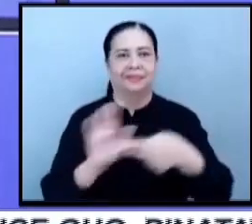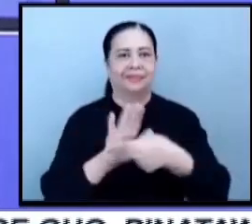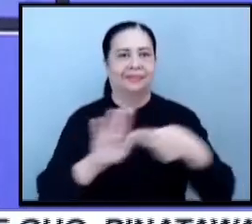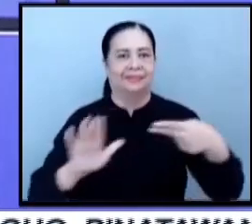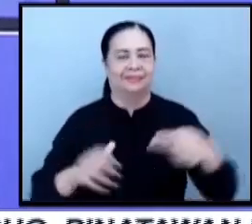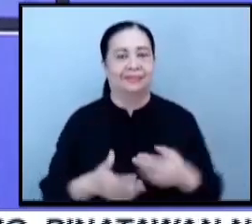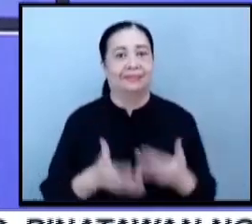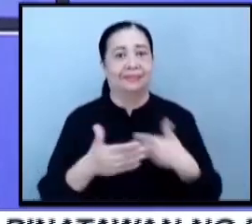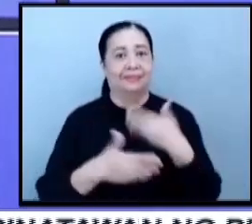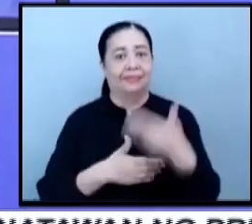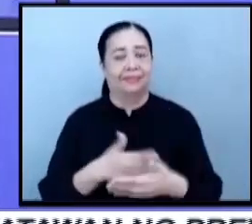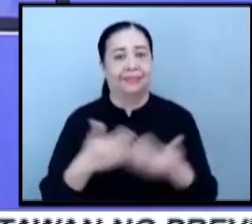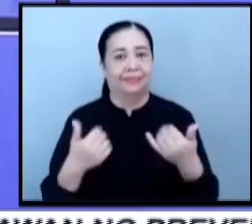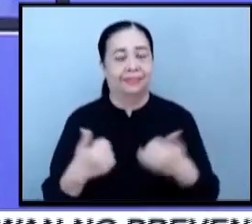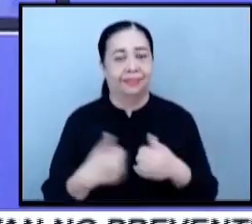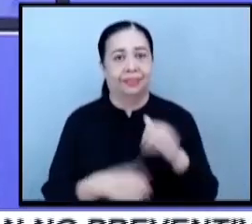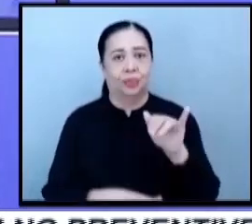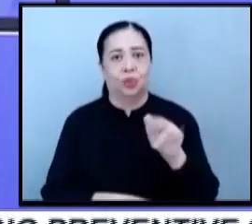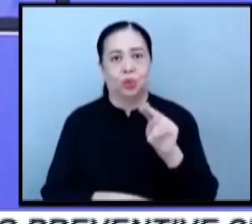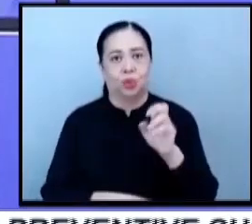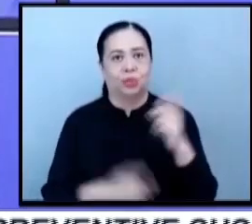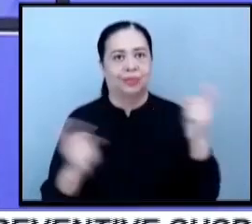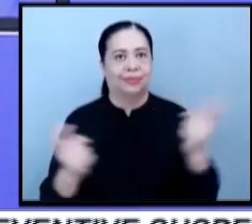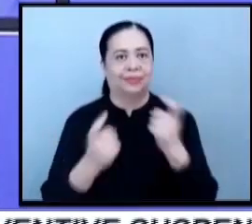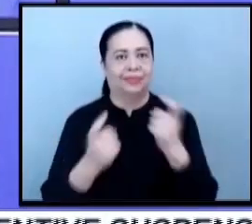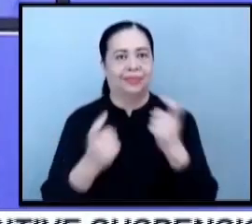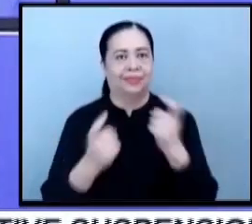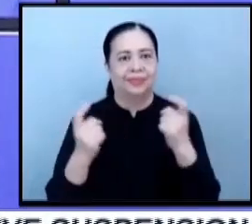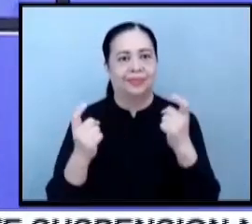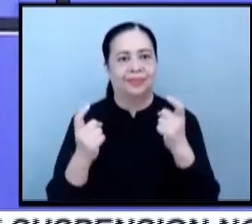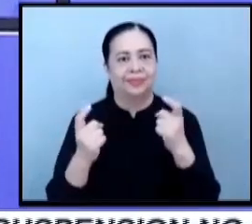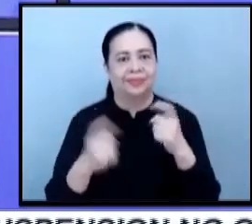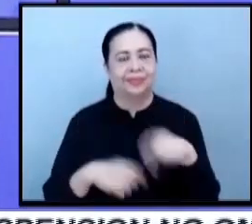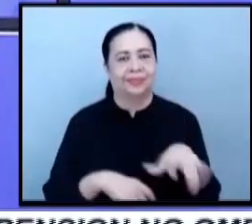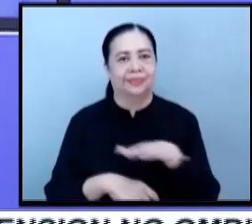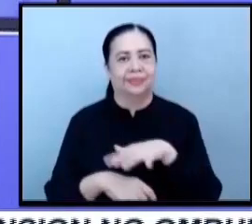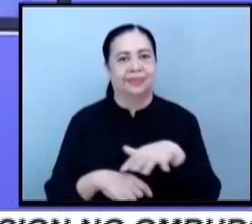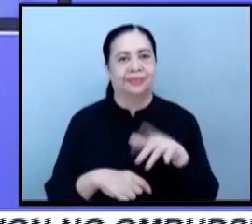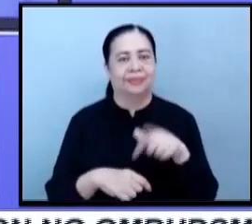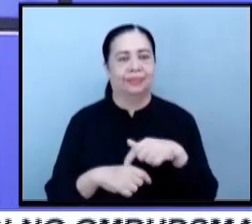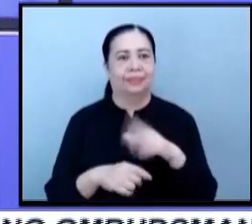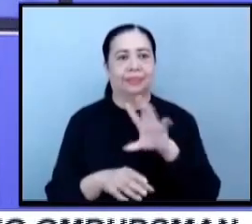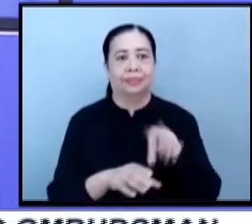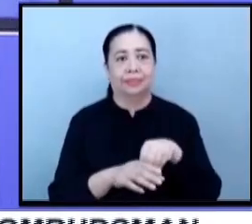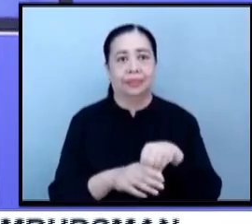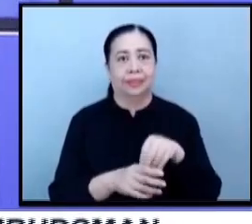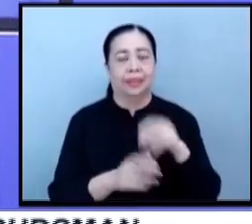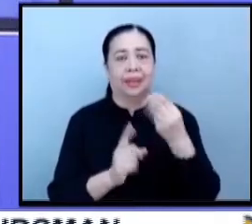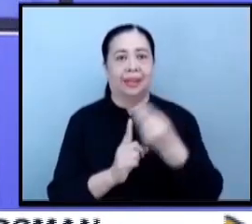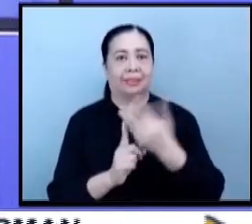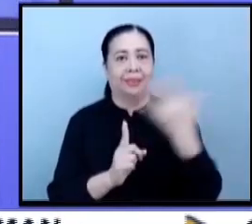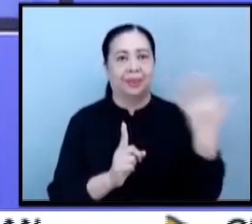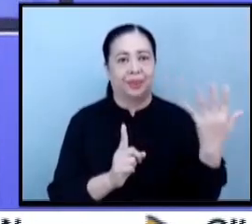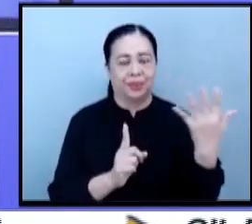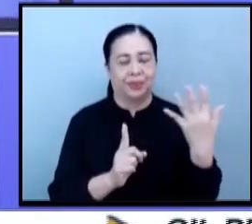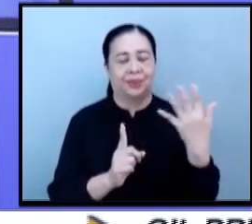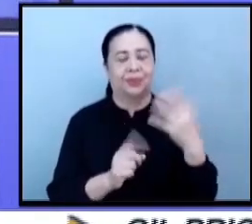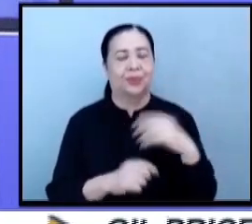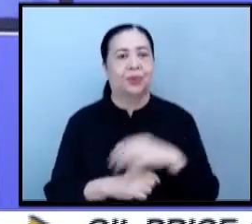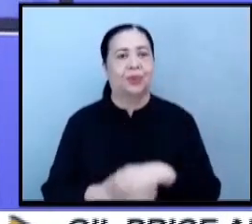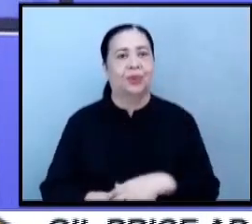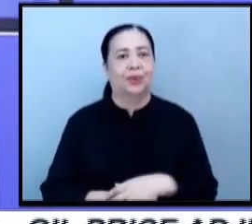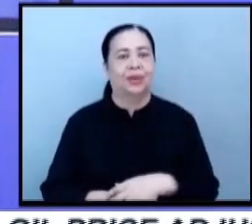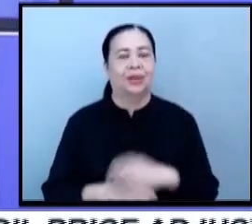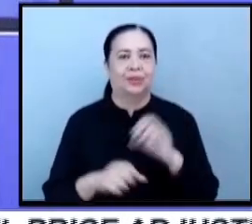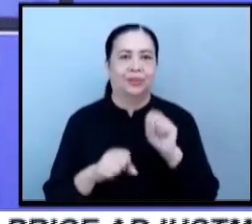Sa pagpasok ng buwan ng Hunyo, pinagdiriwang natin ng ating mga kababayan, nating parte po ng LGBTQIA+. Kung kaya't